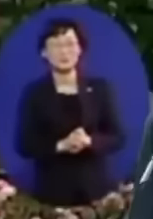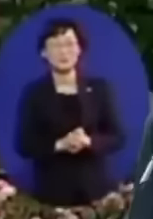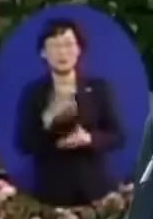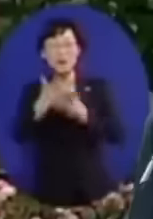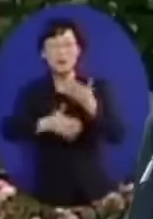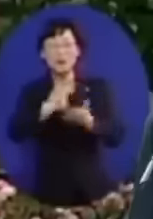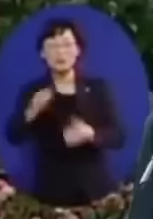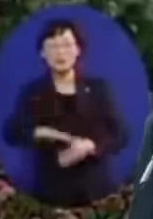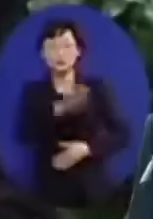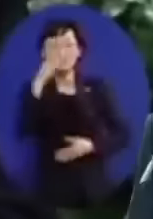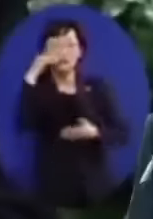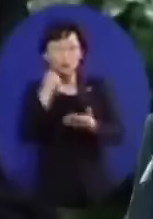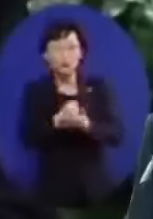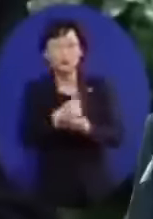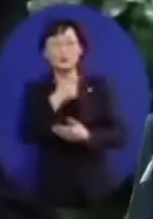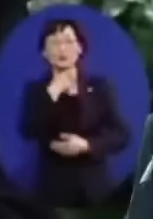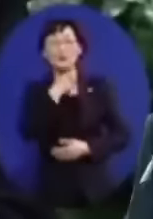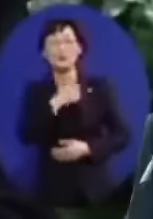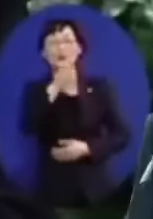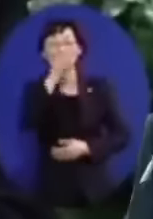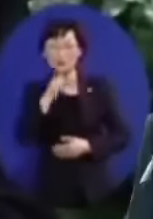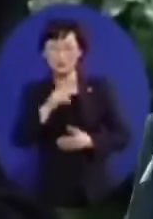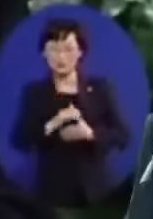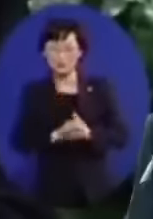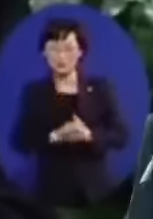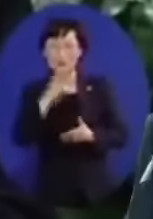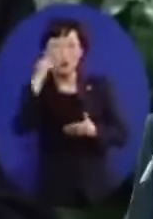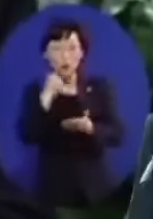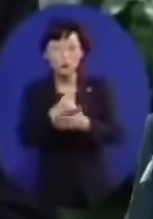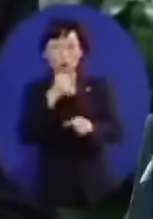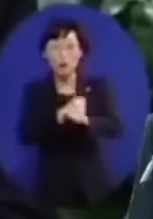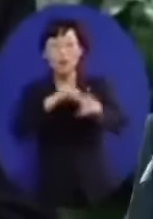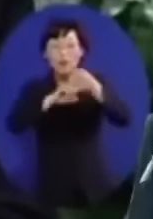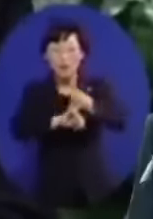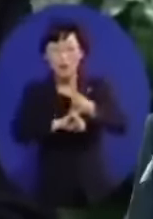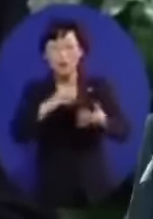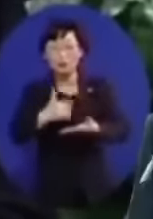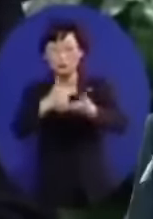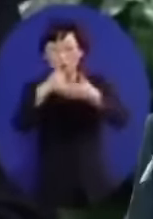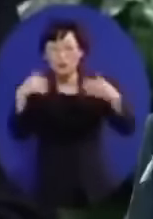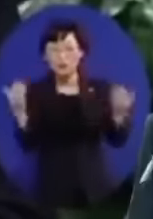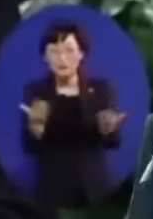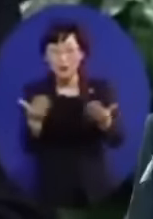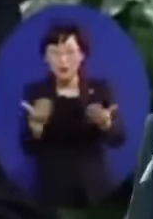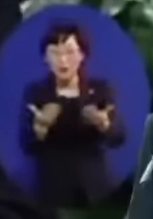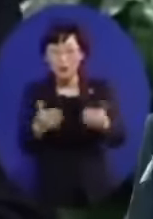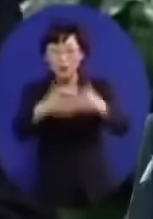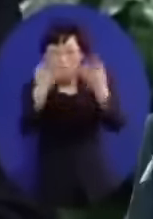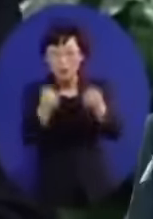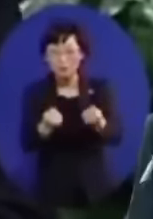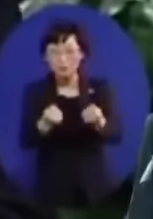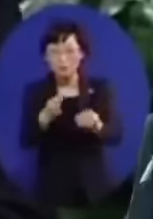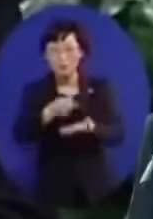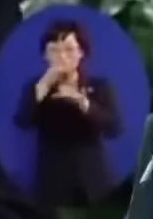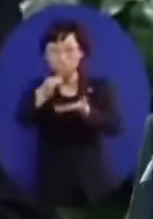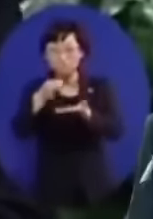하나님은 우리가 형통하기를 원하십니다. 형통해야 주는 사업에 많은 물질을 기여할 수 있는